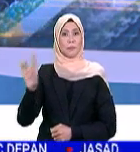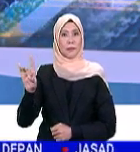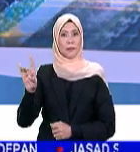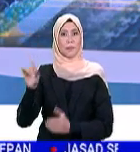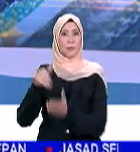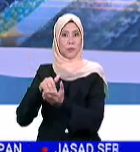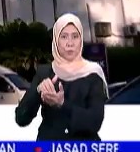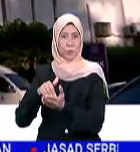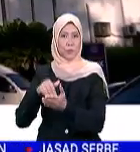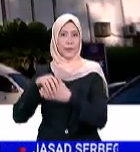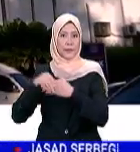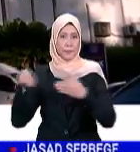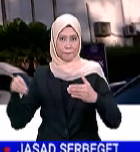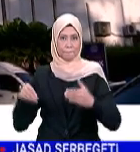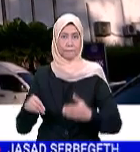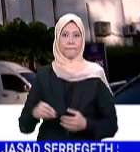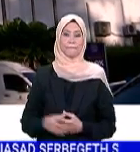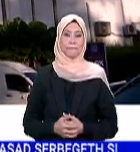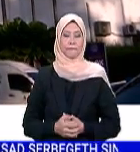RM168,500.